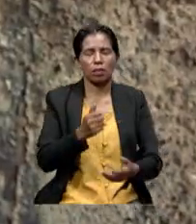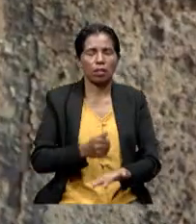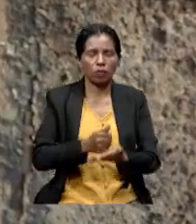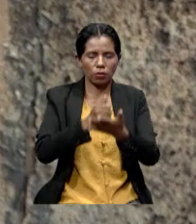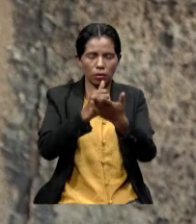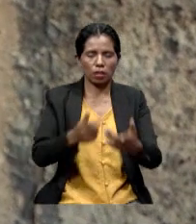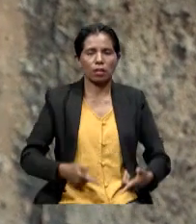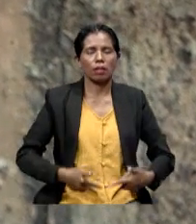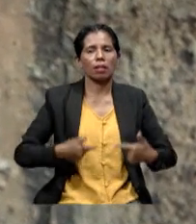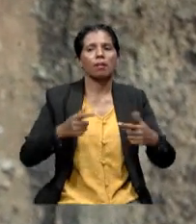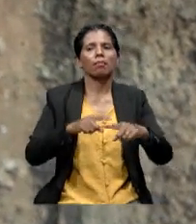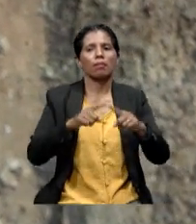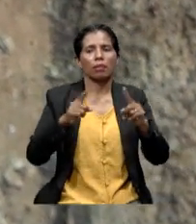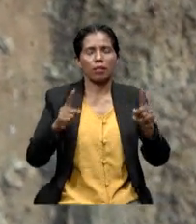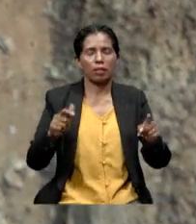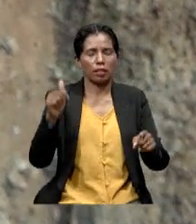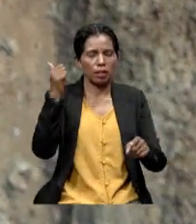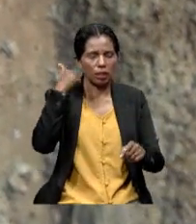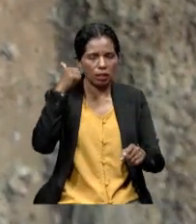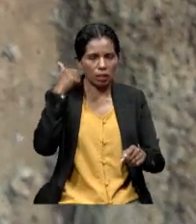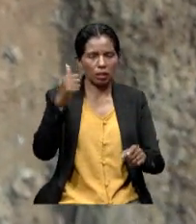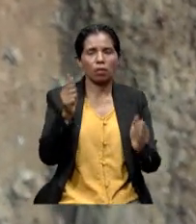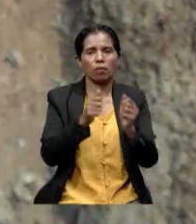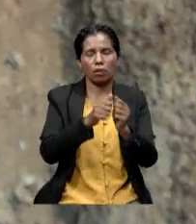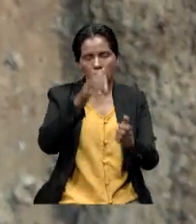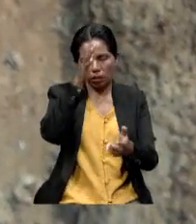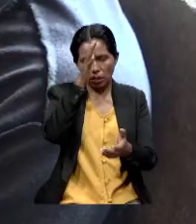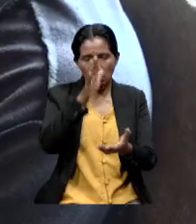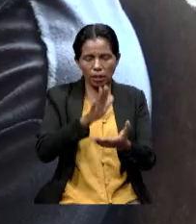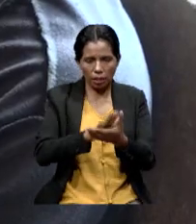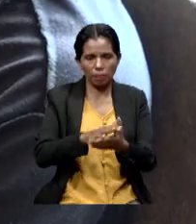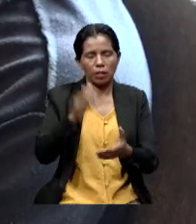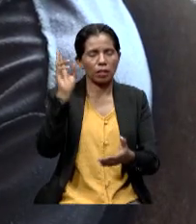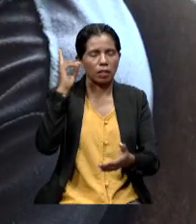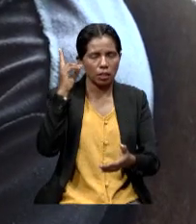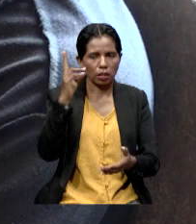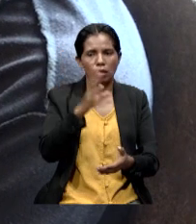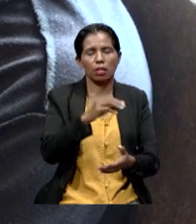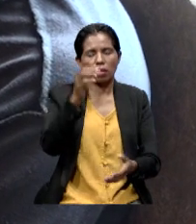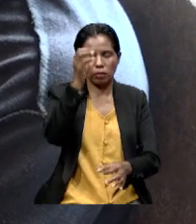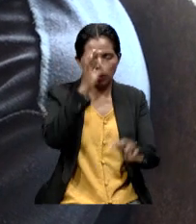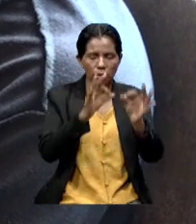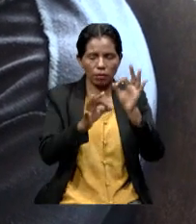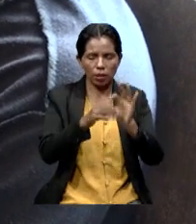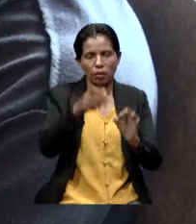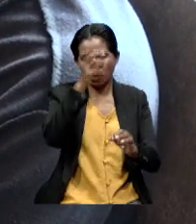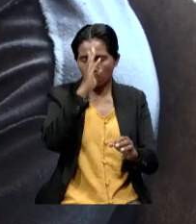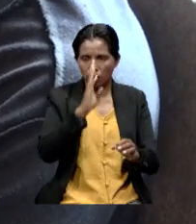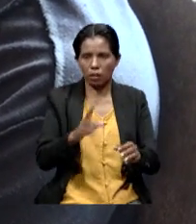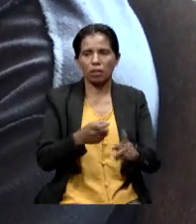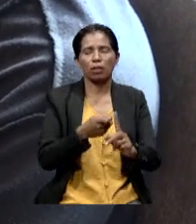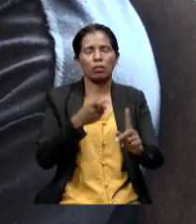Moris, maybe di Antonia Honekaben tiu Antonio, tafiar meeting ba amang maromak